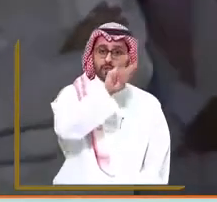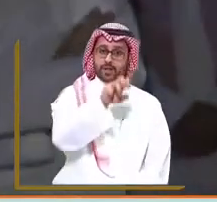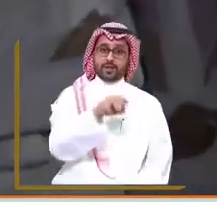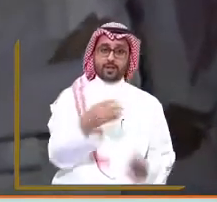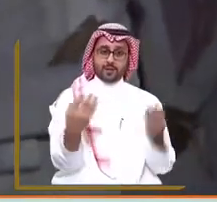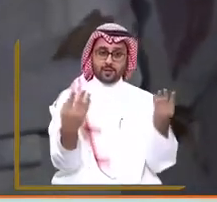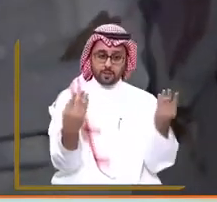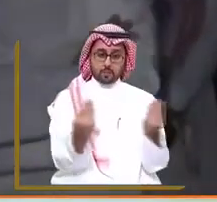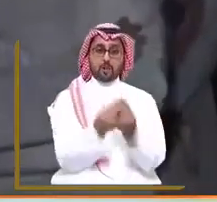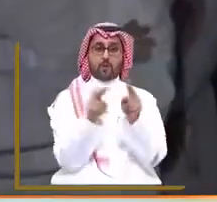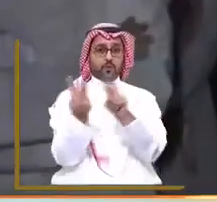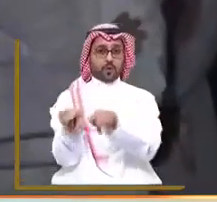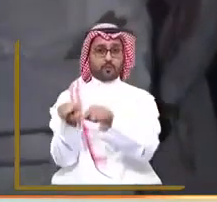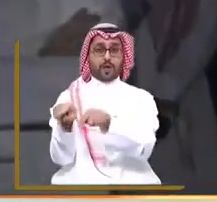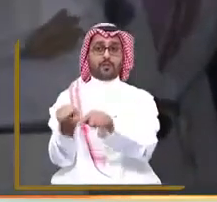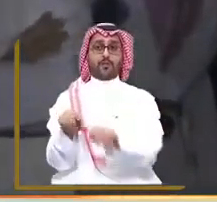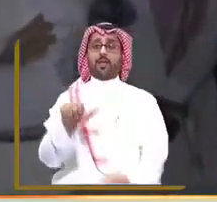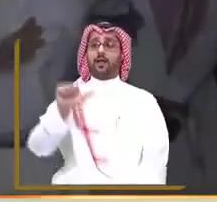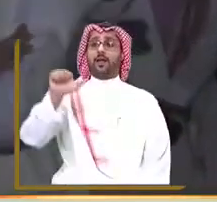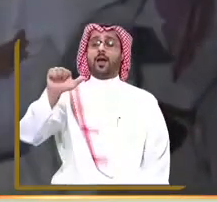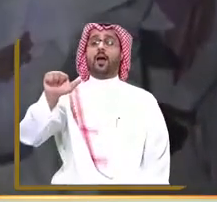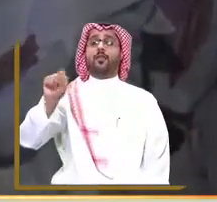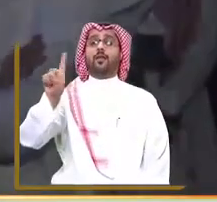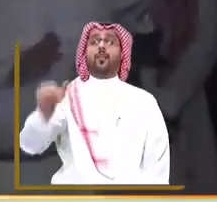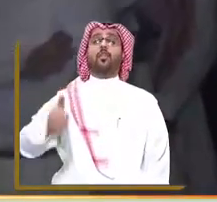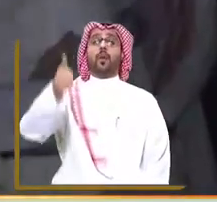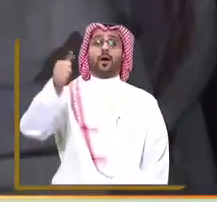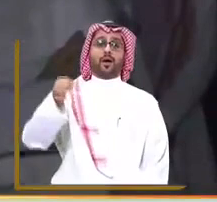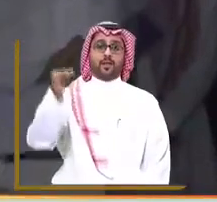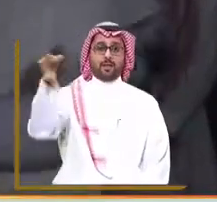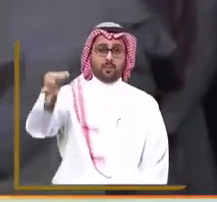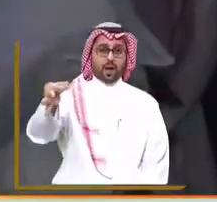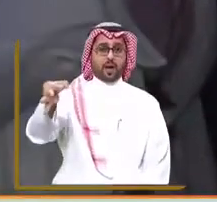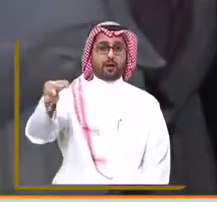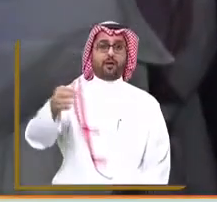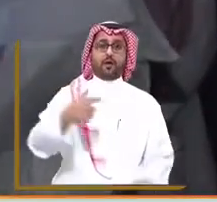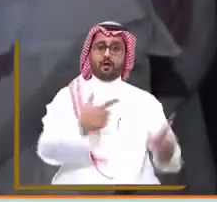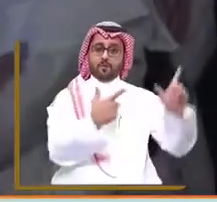سمو ولي العهد 2030 وإنشاء